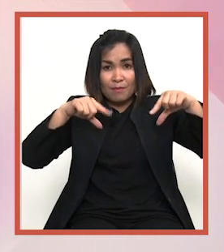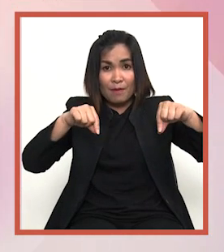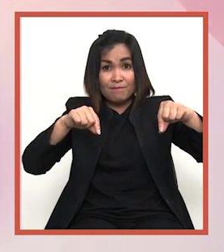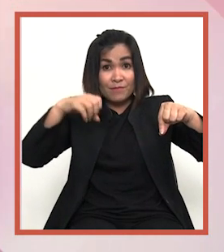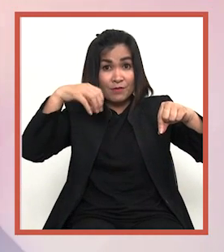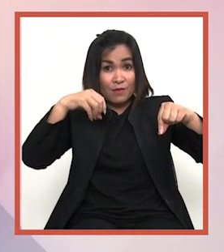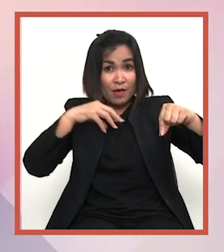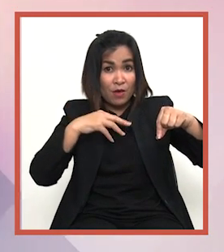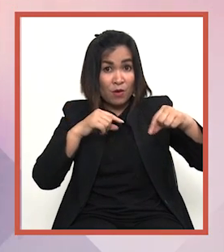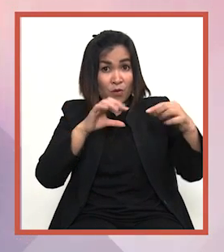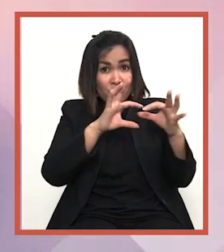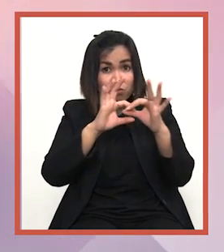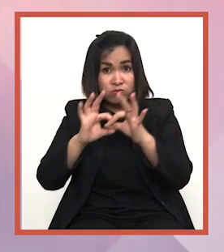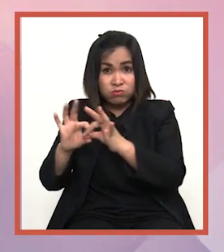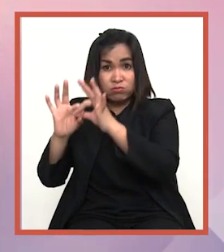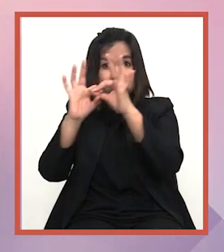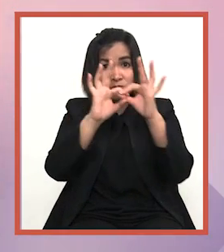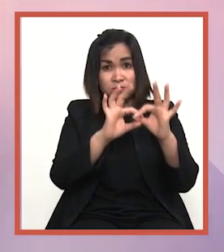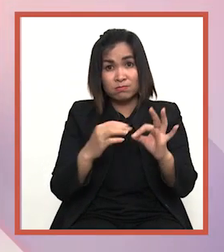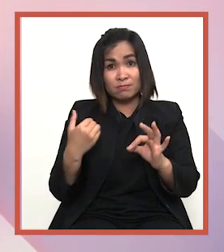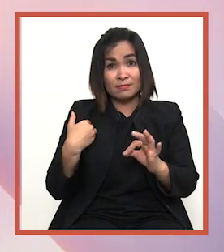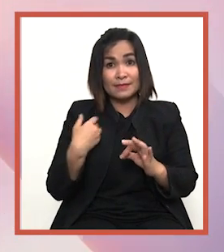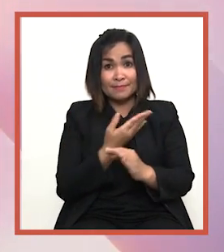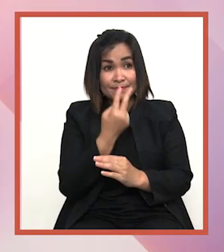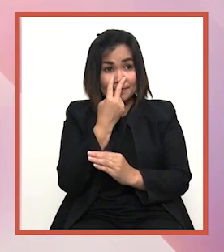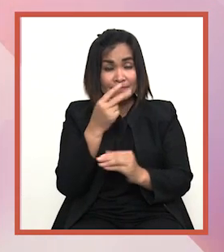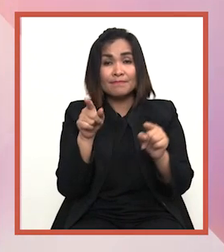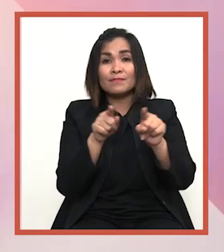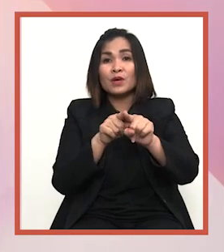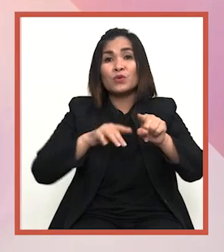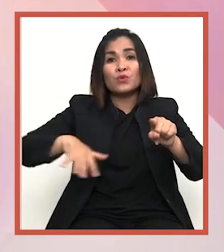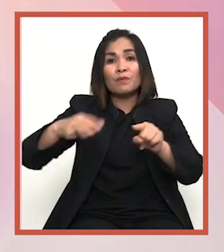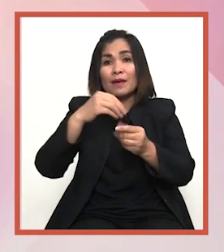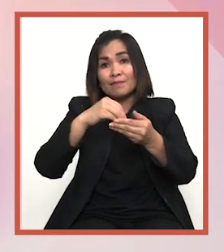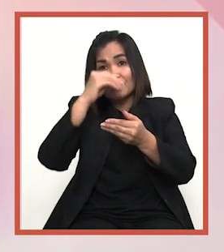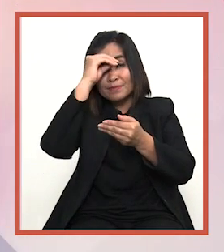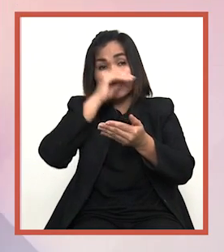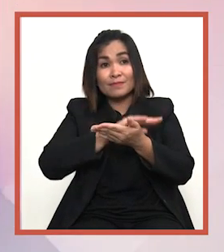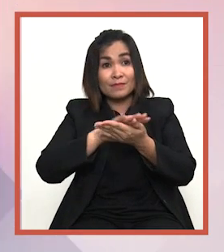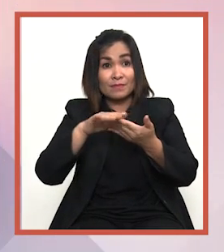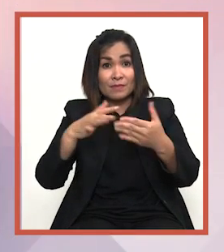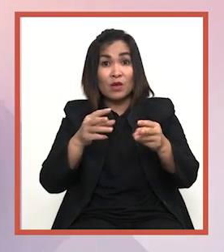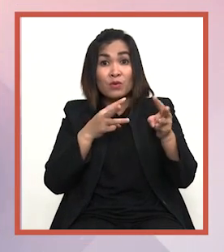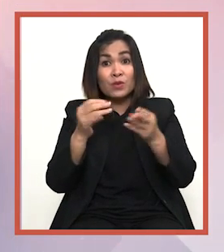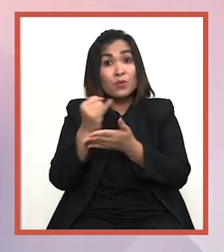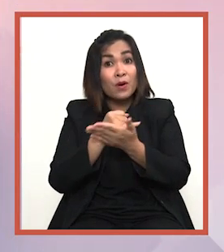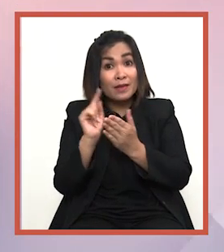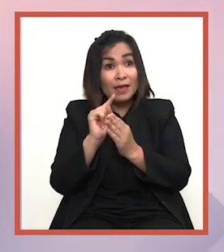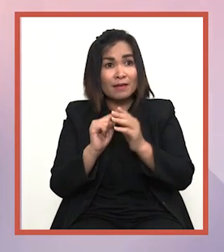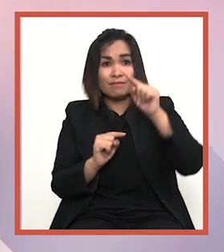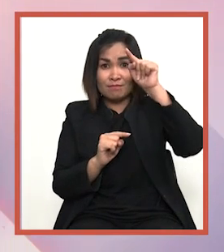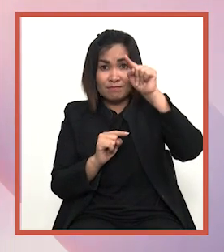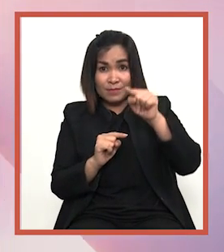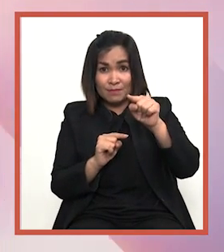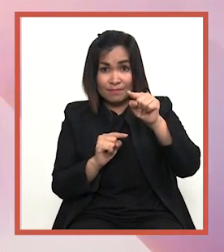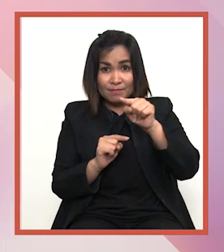องนะครับลักษณะนะครับอันนี้ก็จะเหมือนกับแหล่งจ่ายทั่วไปที่เราเรียนกันแล้วนะครับทางลักษณะอิเล็กทรอนิกส์นะครับก็จะมีขีดยาวขีดหนึ่